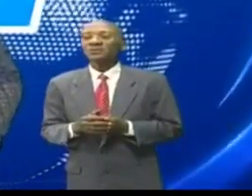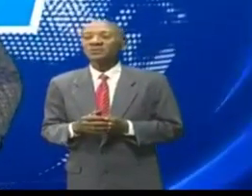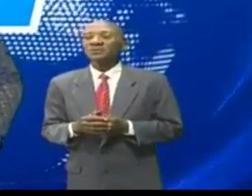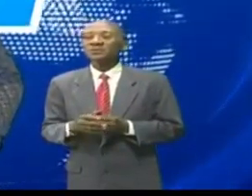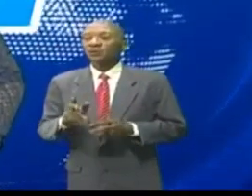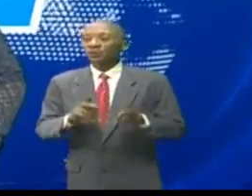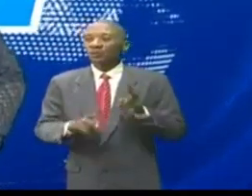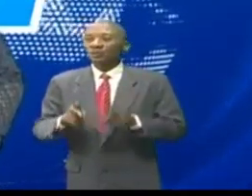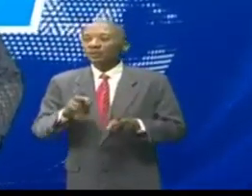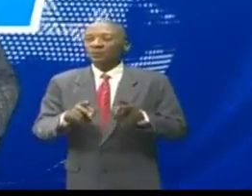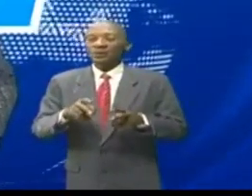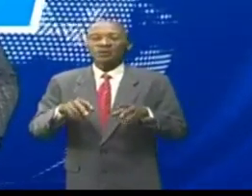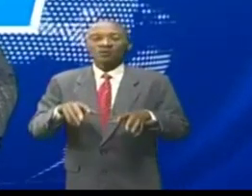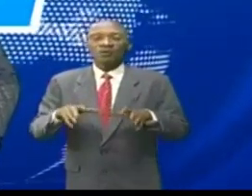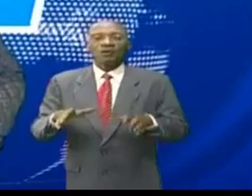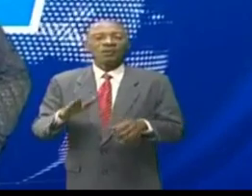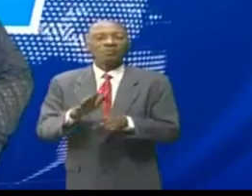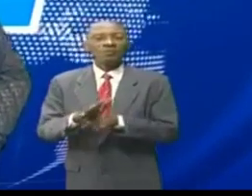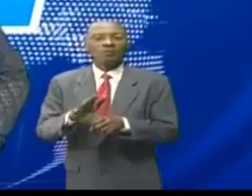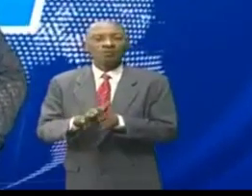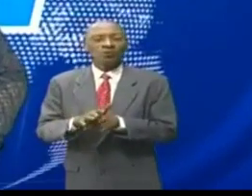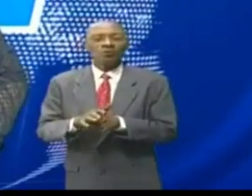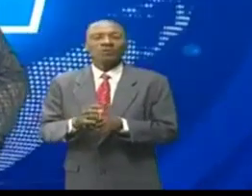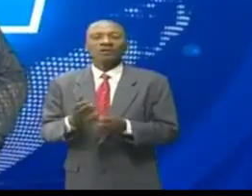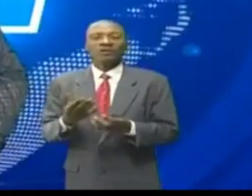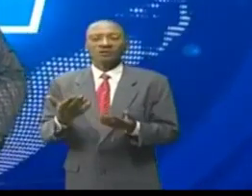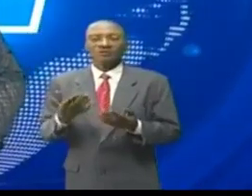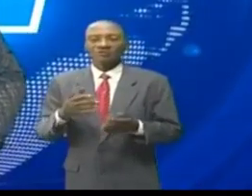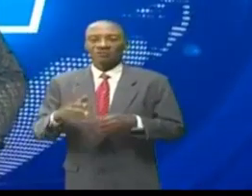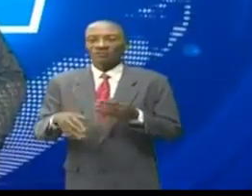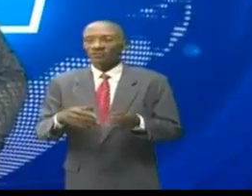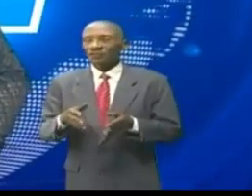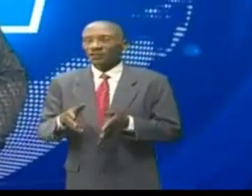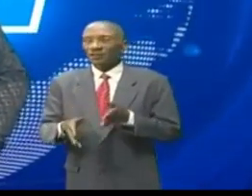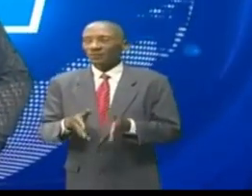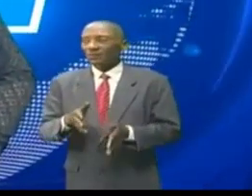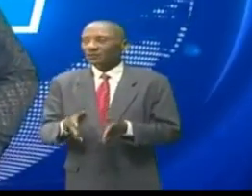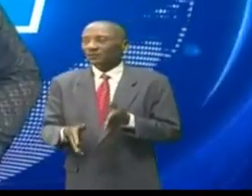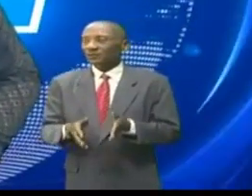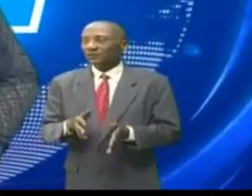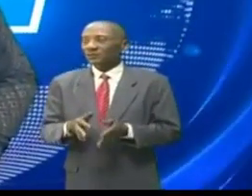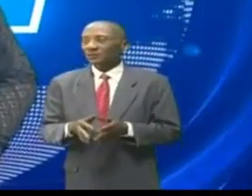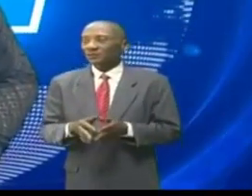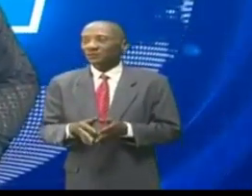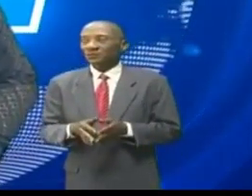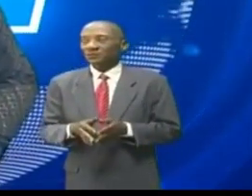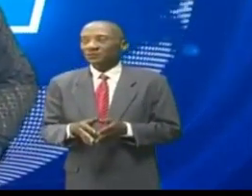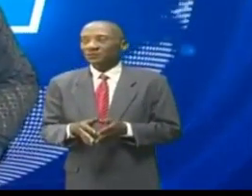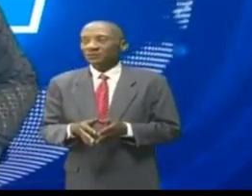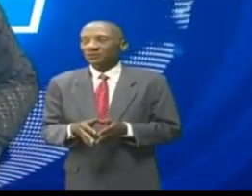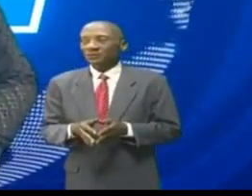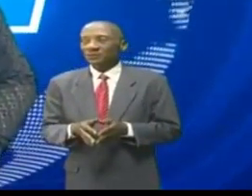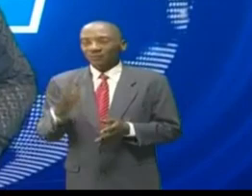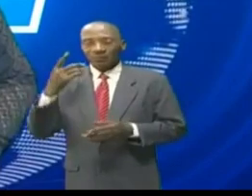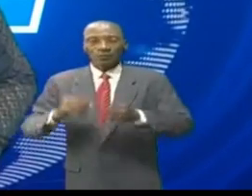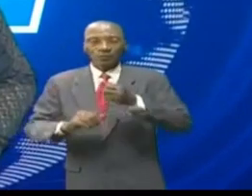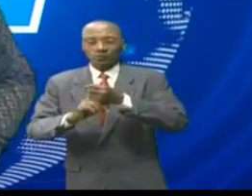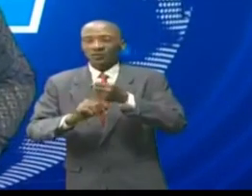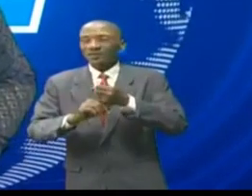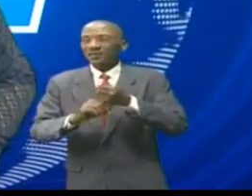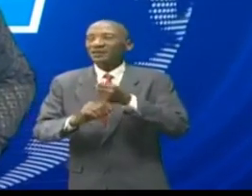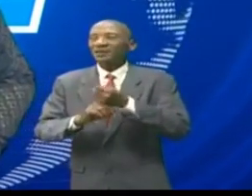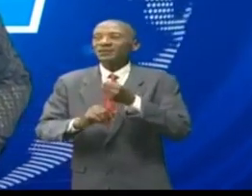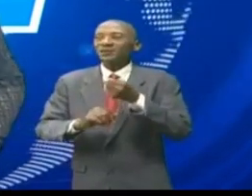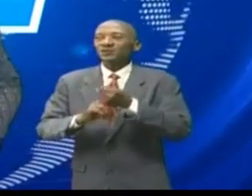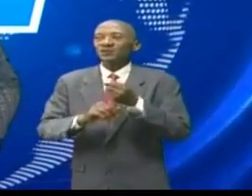peu par le garant de la nation. Suivez celle de l'Union pour les valeurs du sécurité lors de l'investiture du président communal de